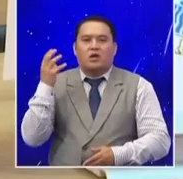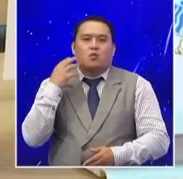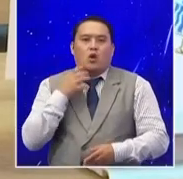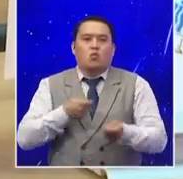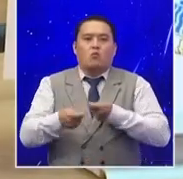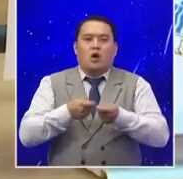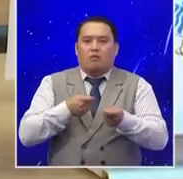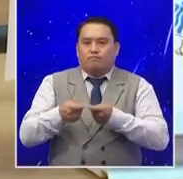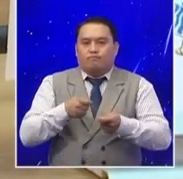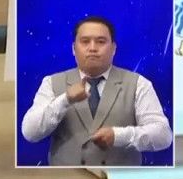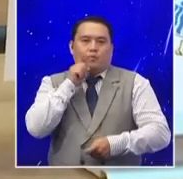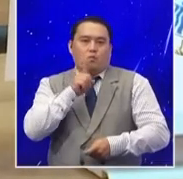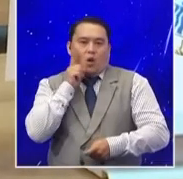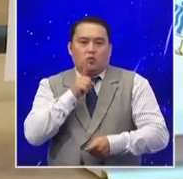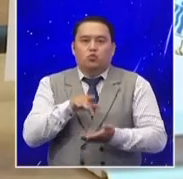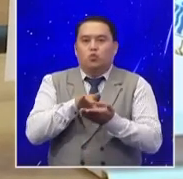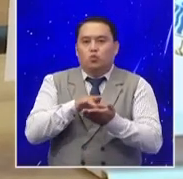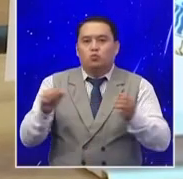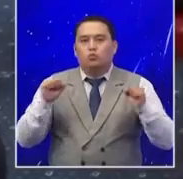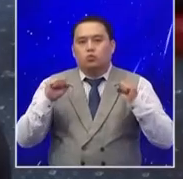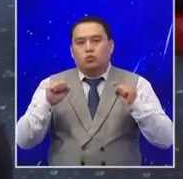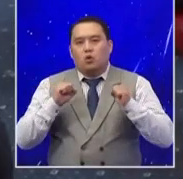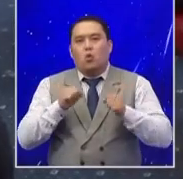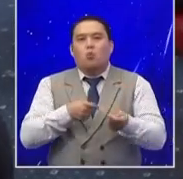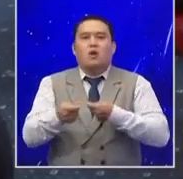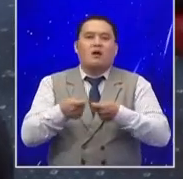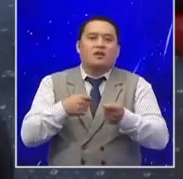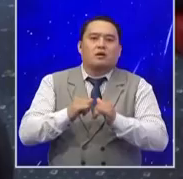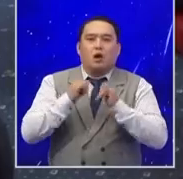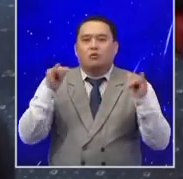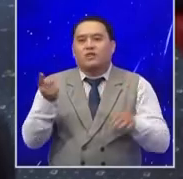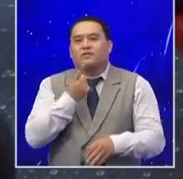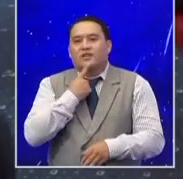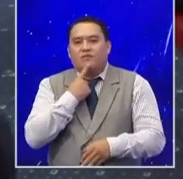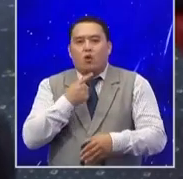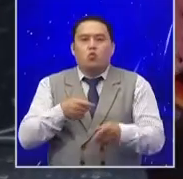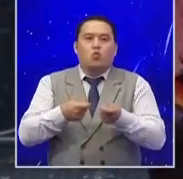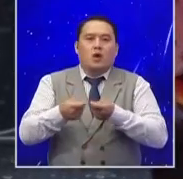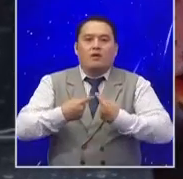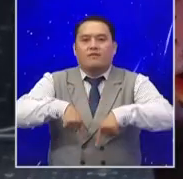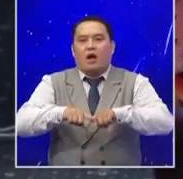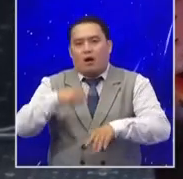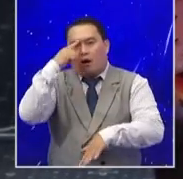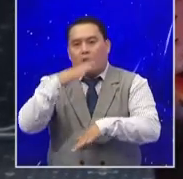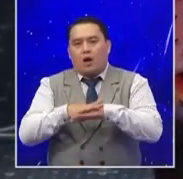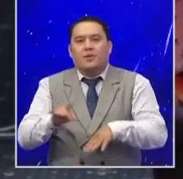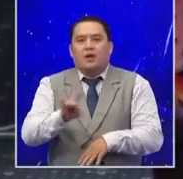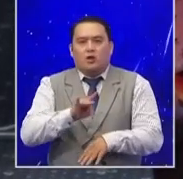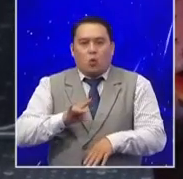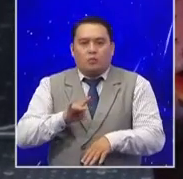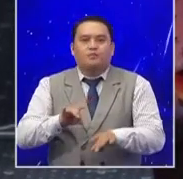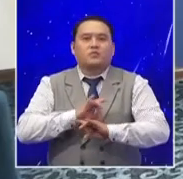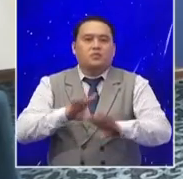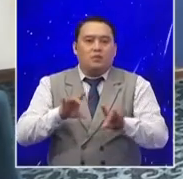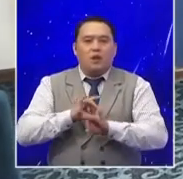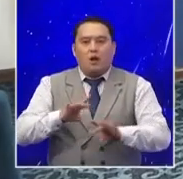районного управления по делам молодежи, туризма и спорта, управления по развитию языков, заведующим отделом аппарата акима района. Как